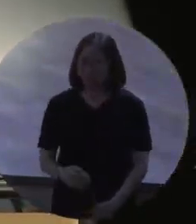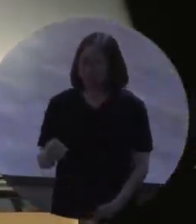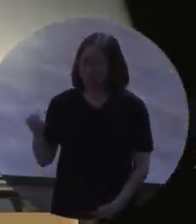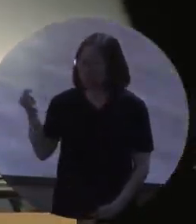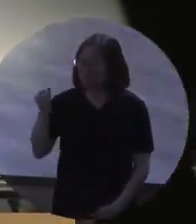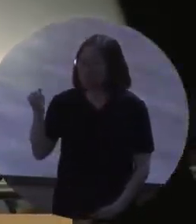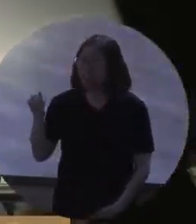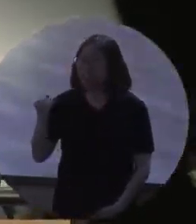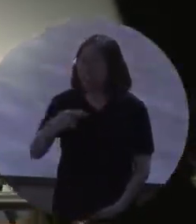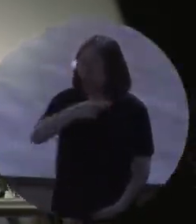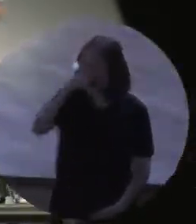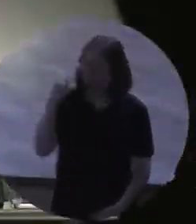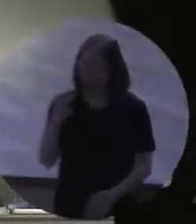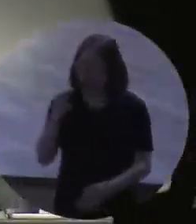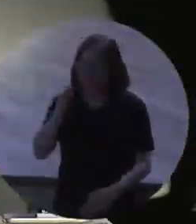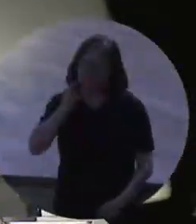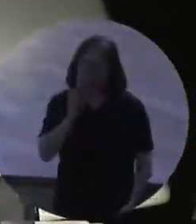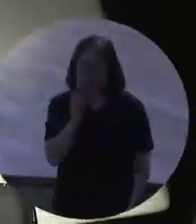얼굴이 업그레이드 돼야.